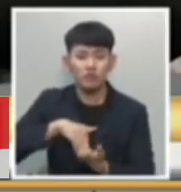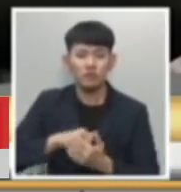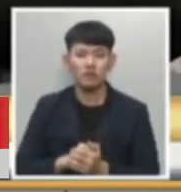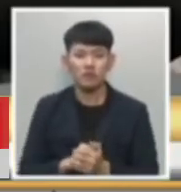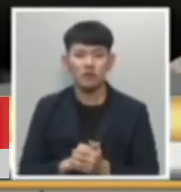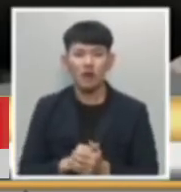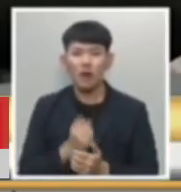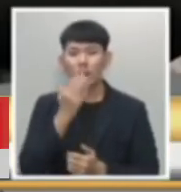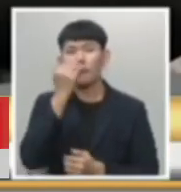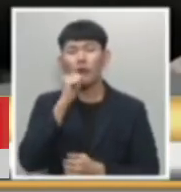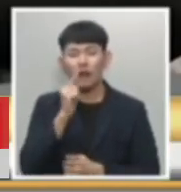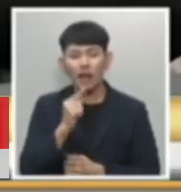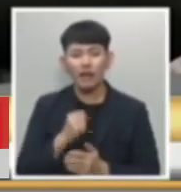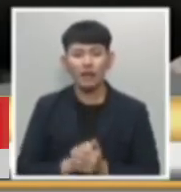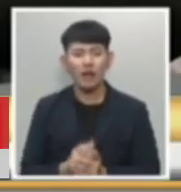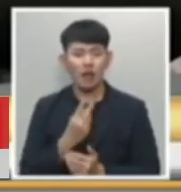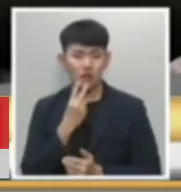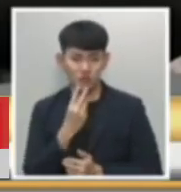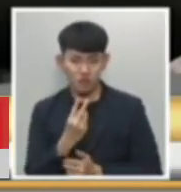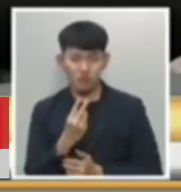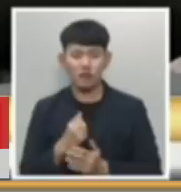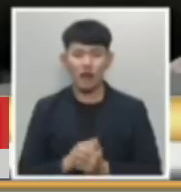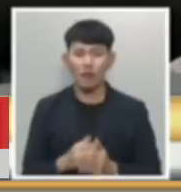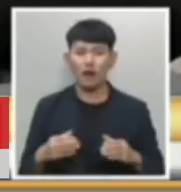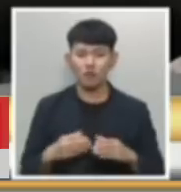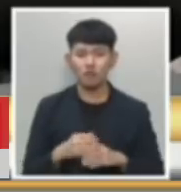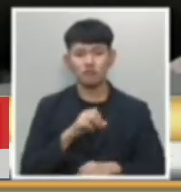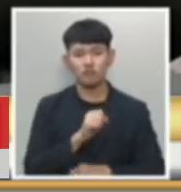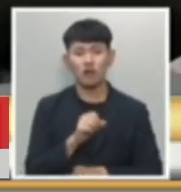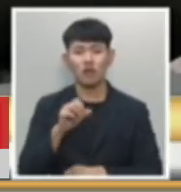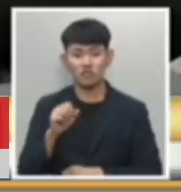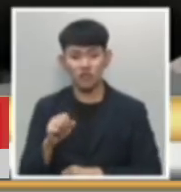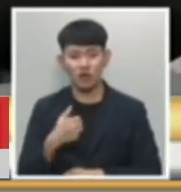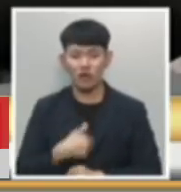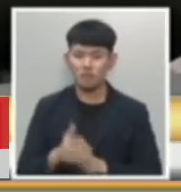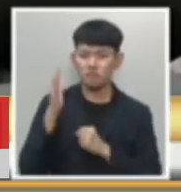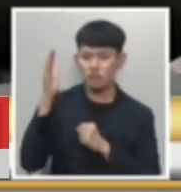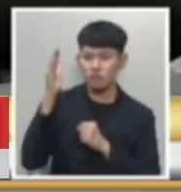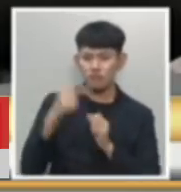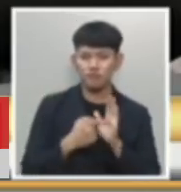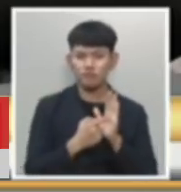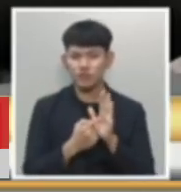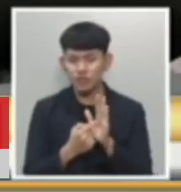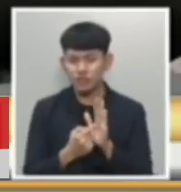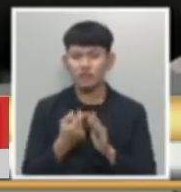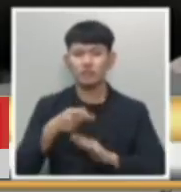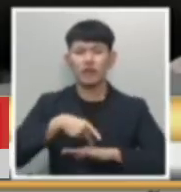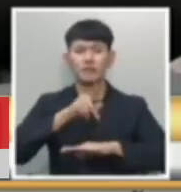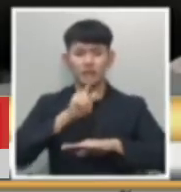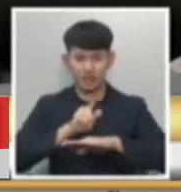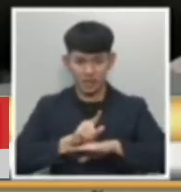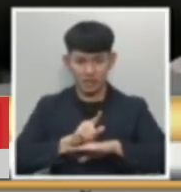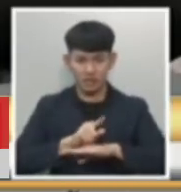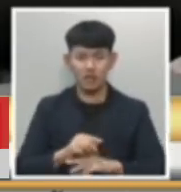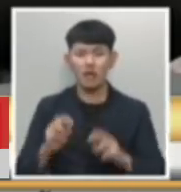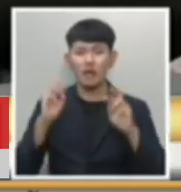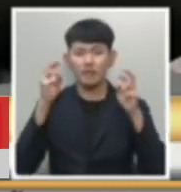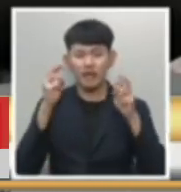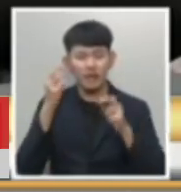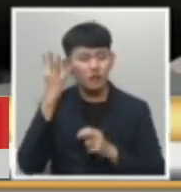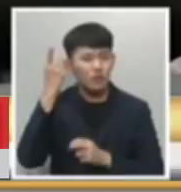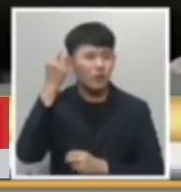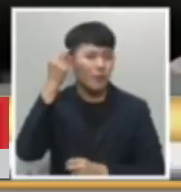ปต่อในสิ่งที่เพื่อนสมาชิกได้กรุณาเสนอต่อท่านประธานเรื่องความคิดความ